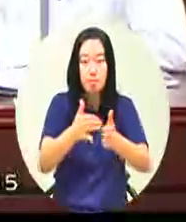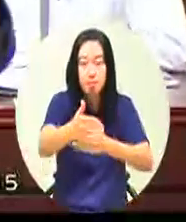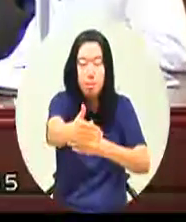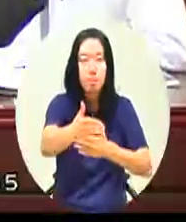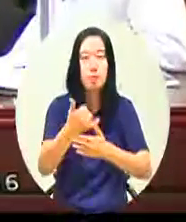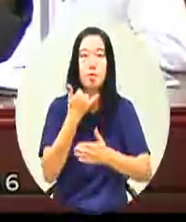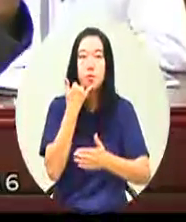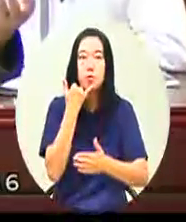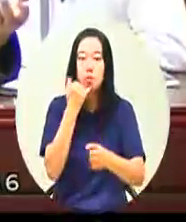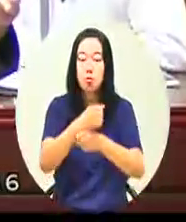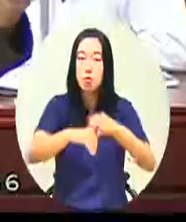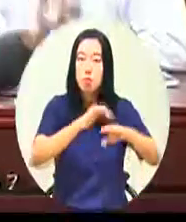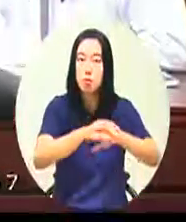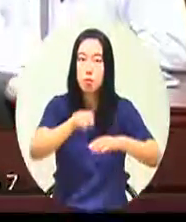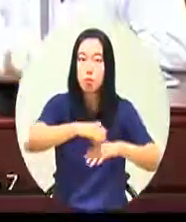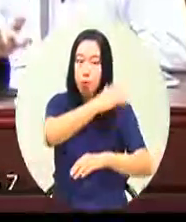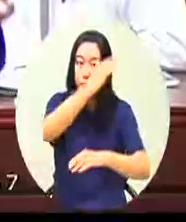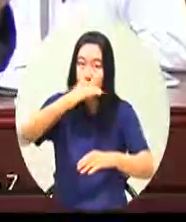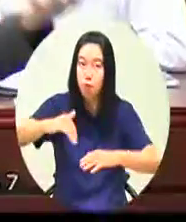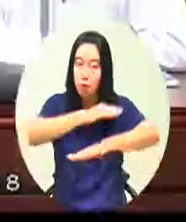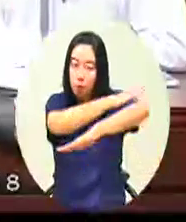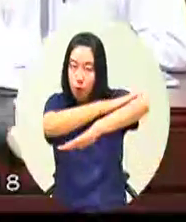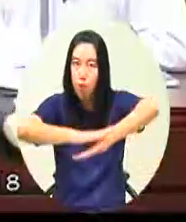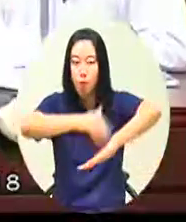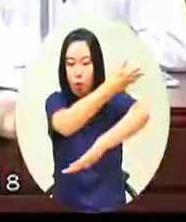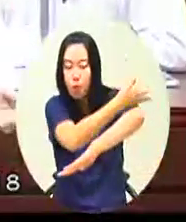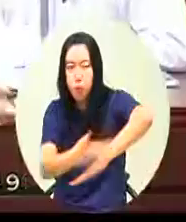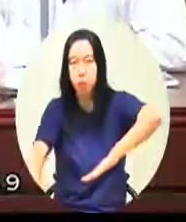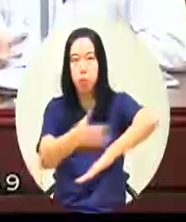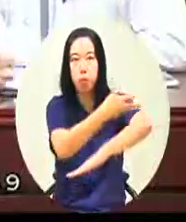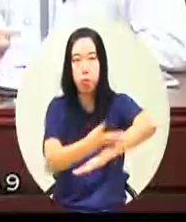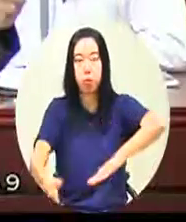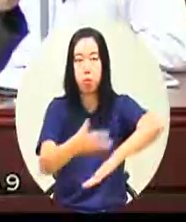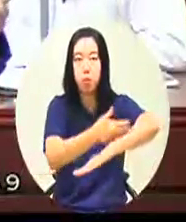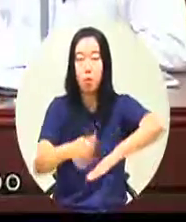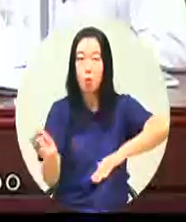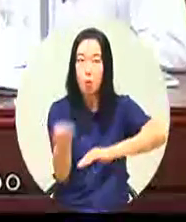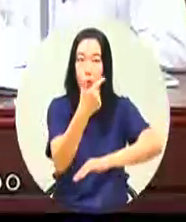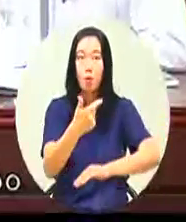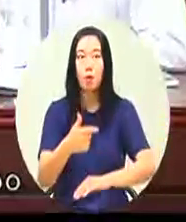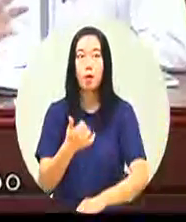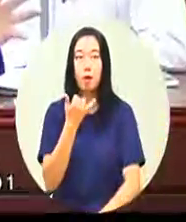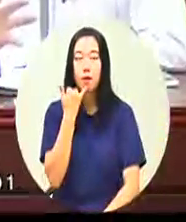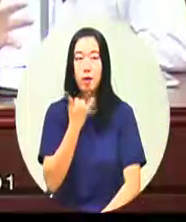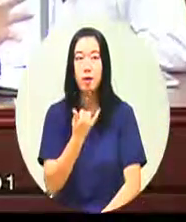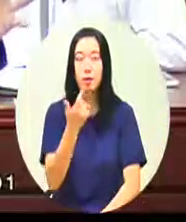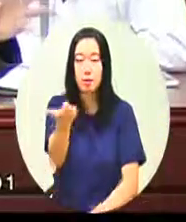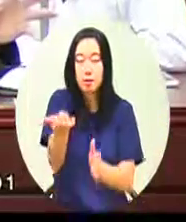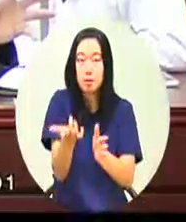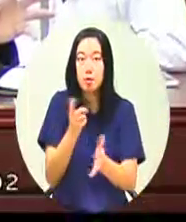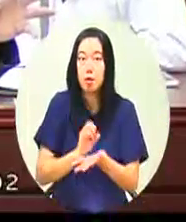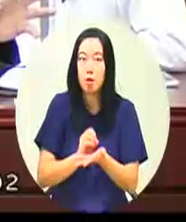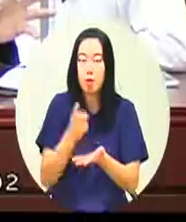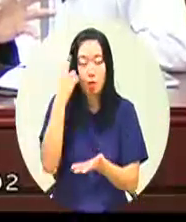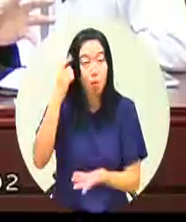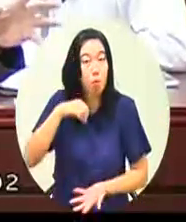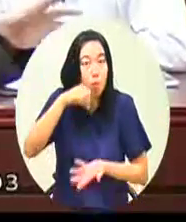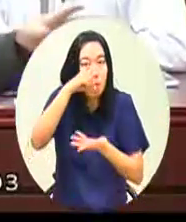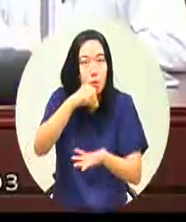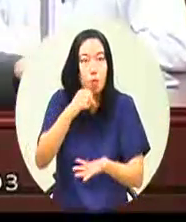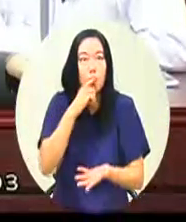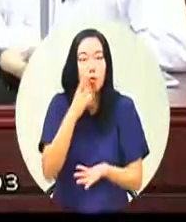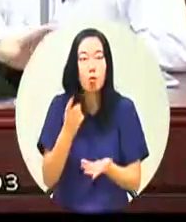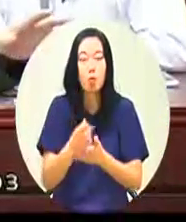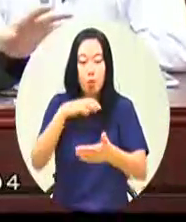是让整个三边的水更快流到下面去。那流到下面去，刚刚议员所报告所提到的这一个内